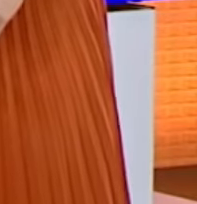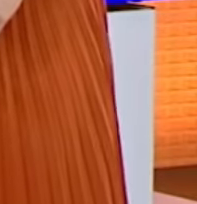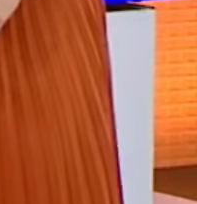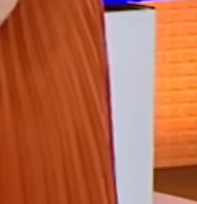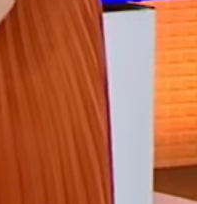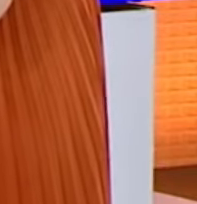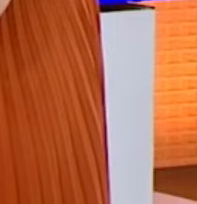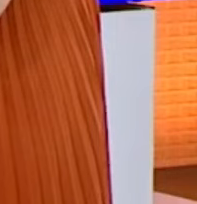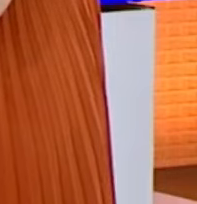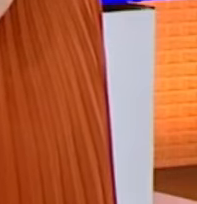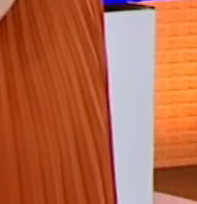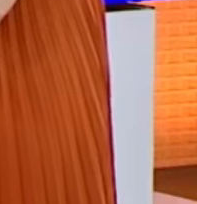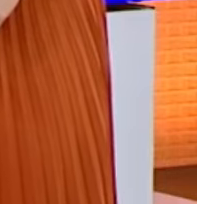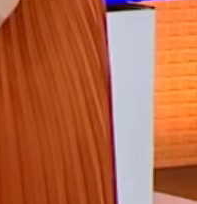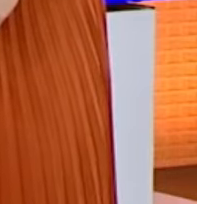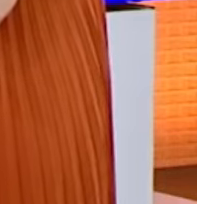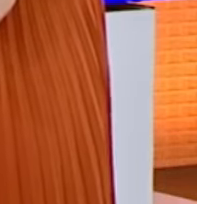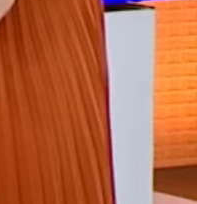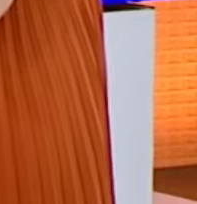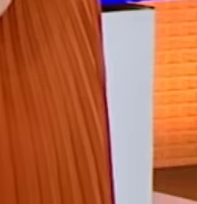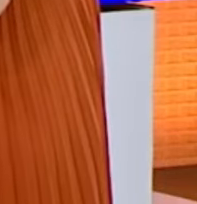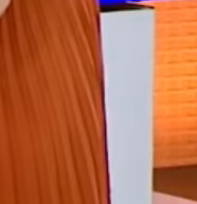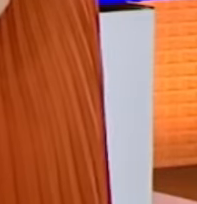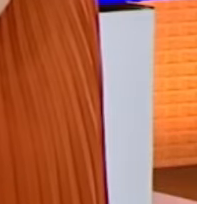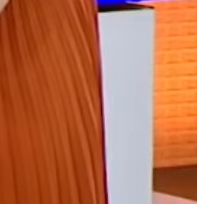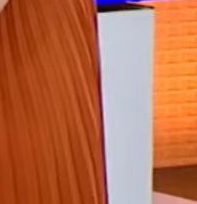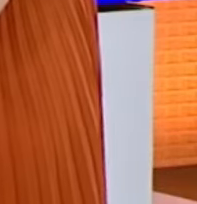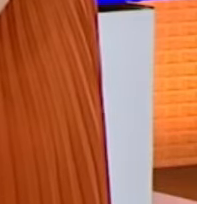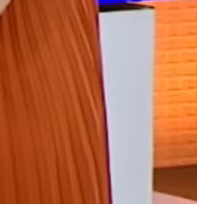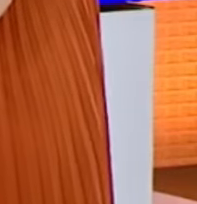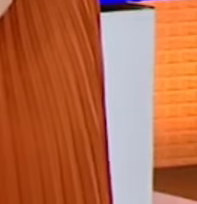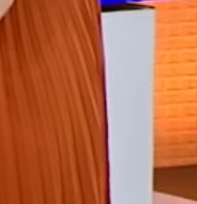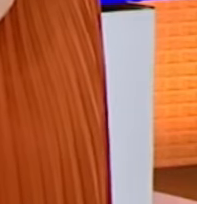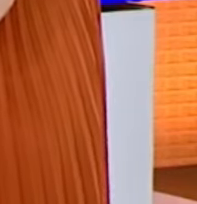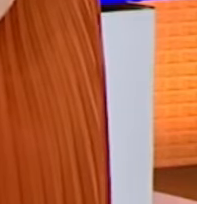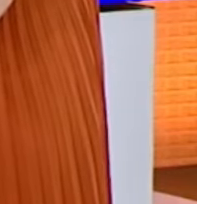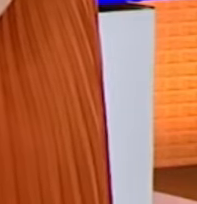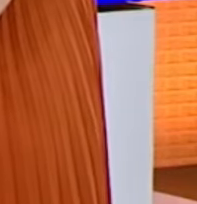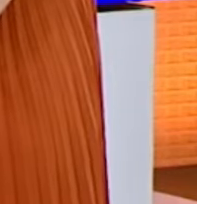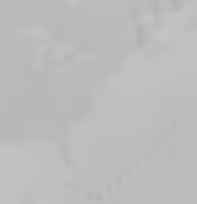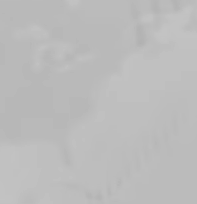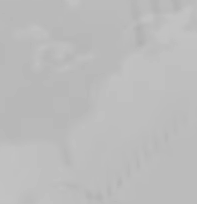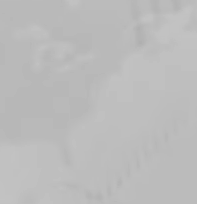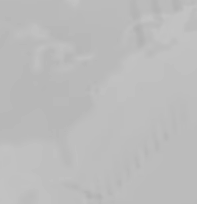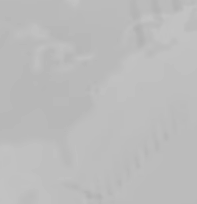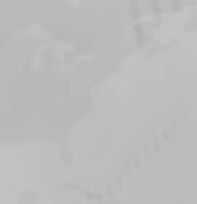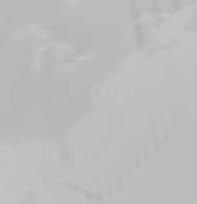po kami sa GMA Pinoy TV at sa www.gmanews.tv.